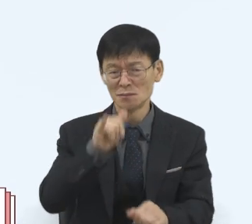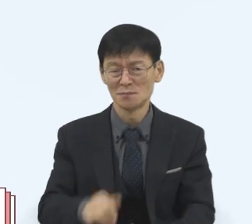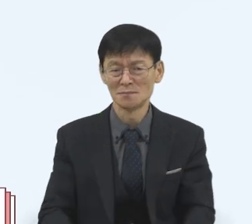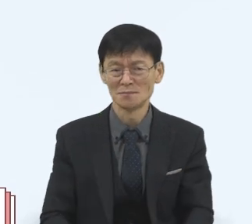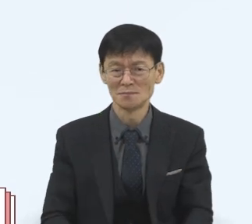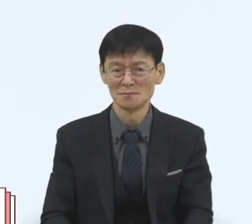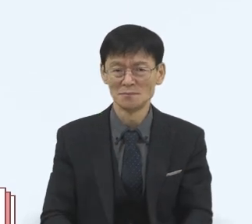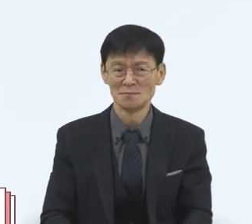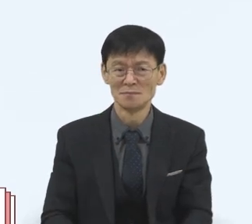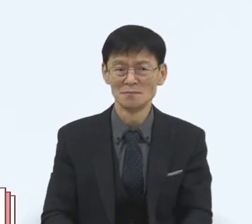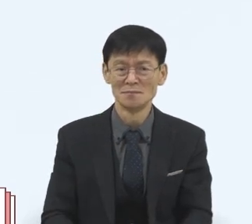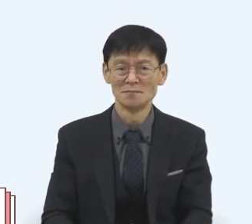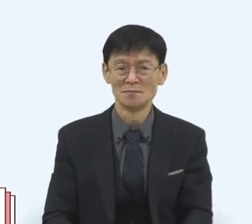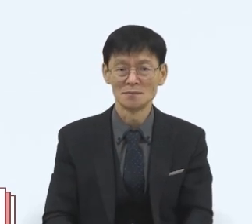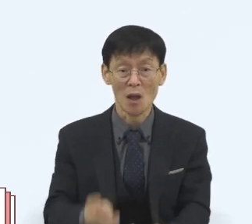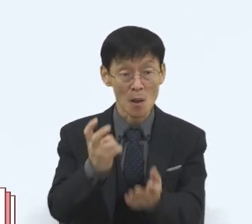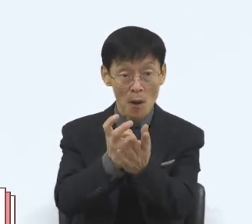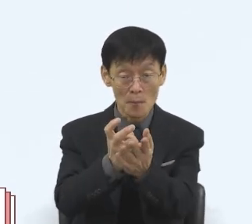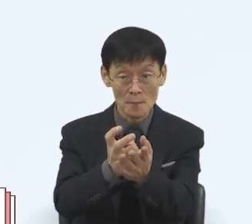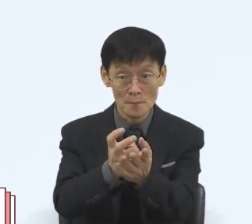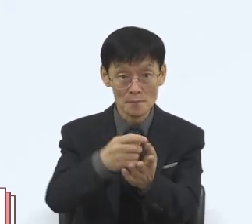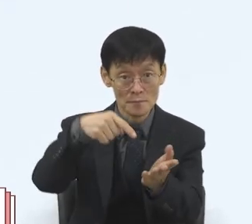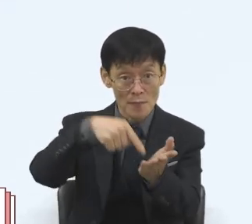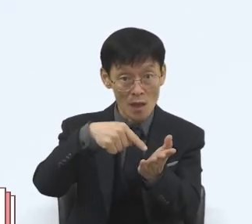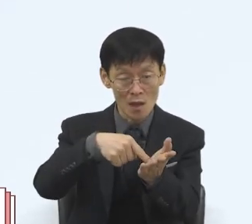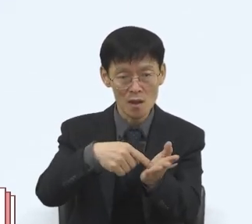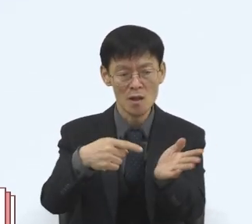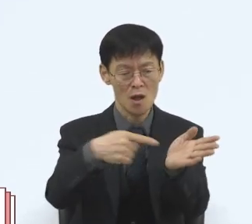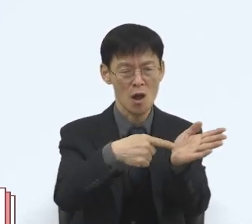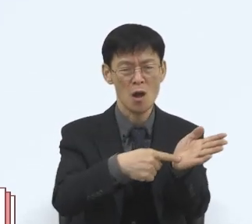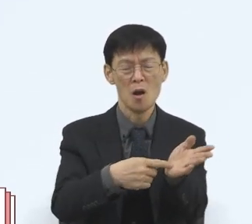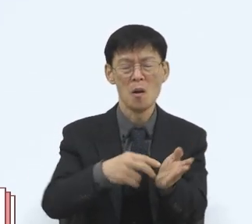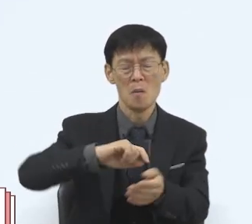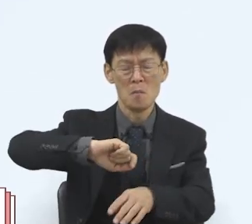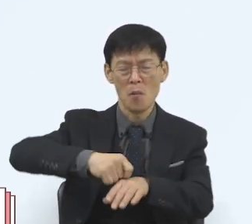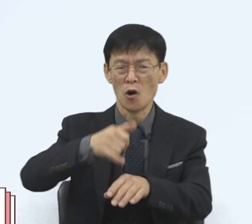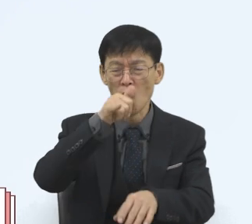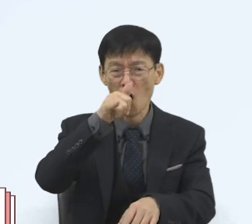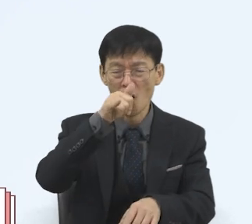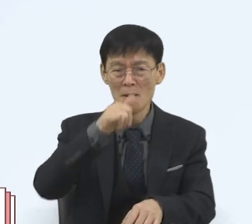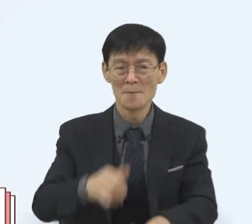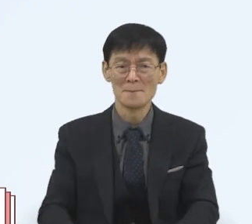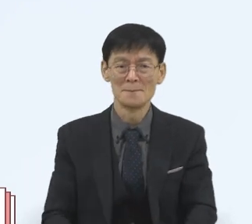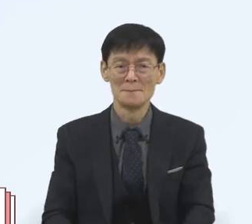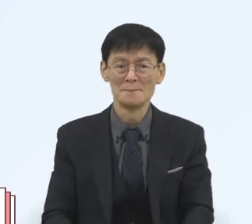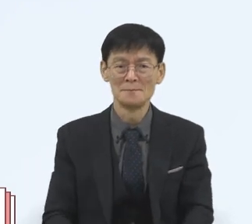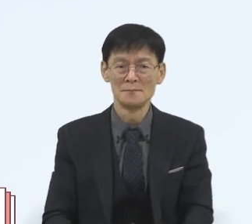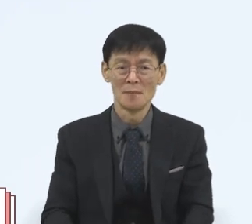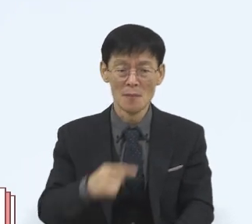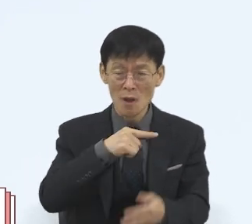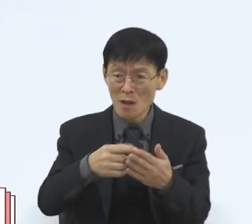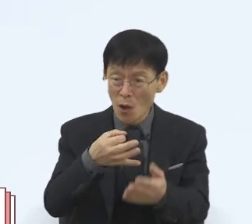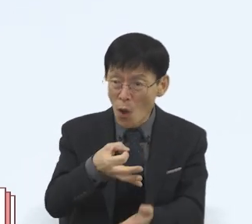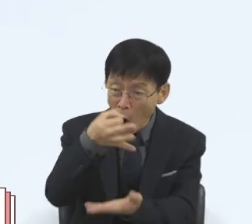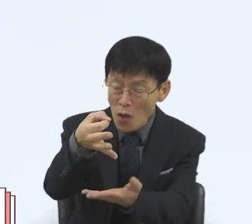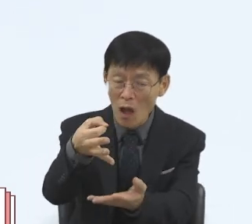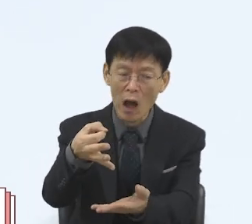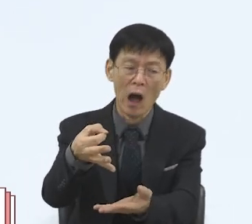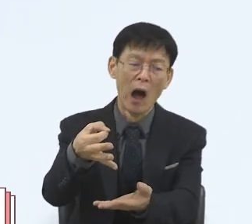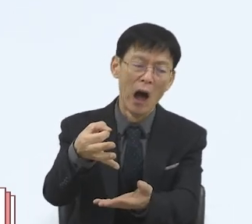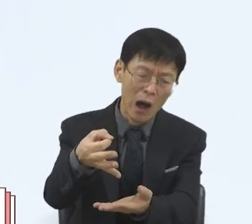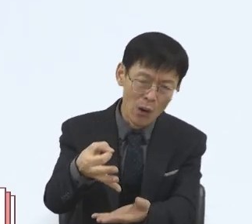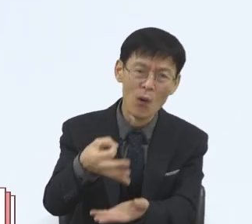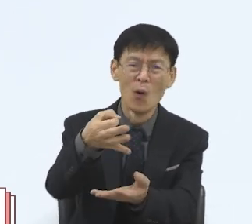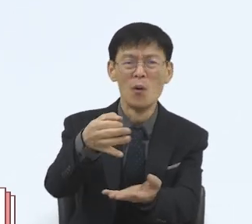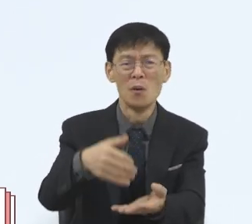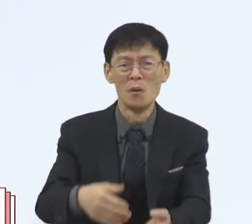수도 있습니다. 그리고 법으로 정해놓은 벌을 받을 수도 있는데요. 피해자에게 돈을